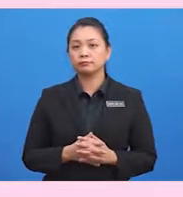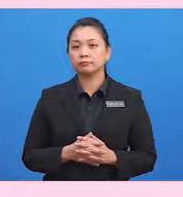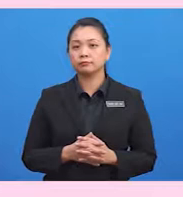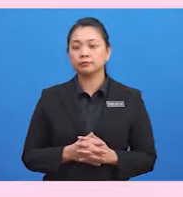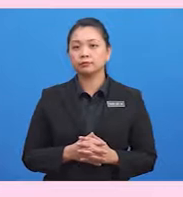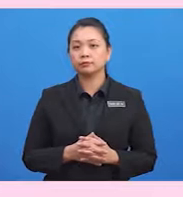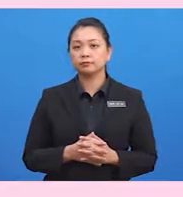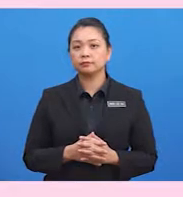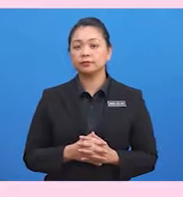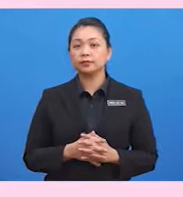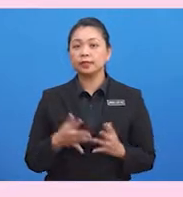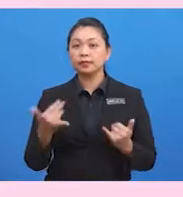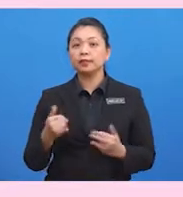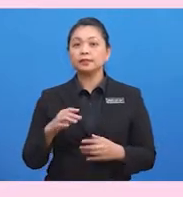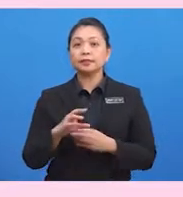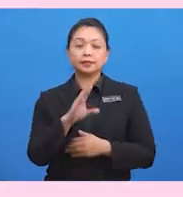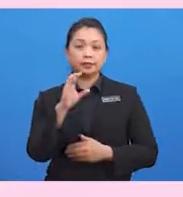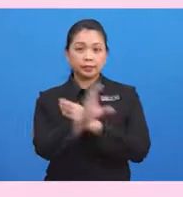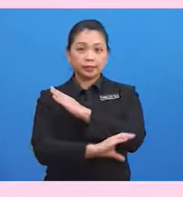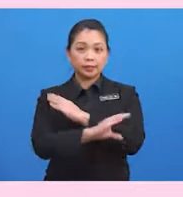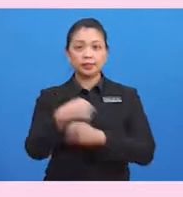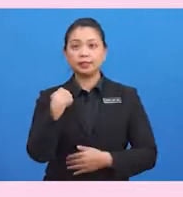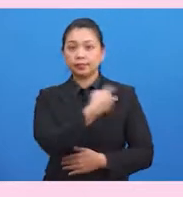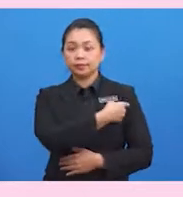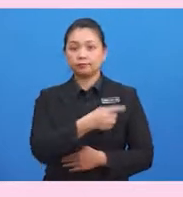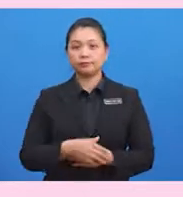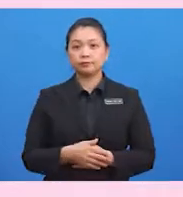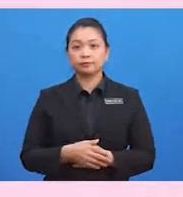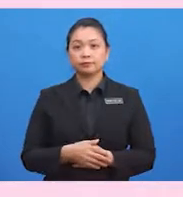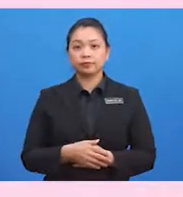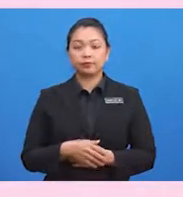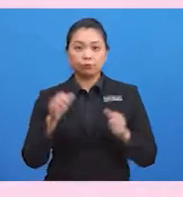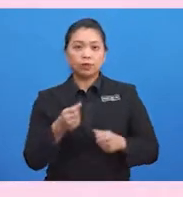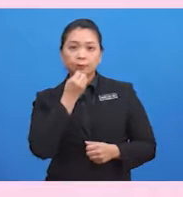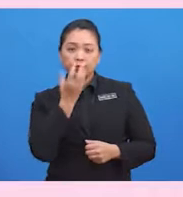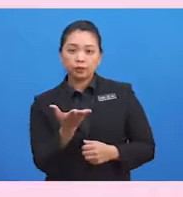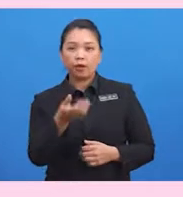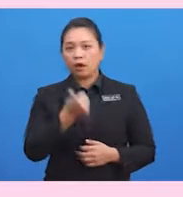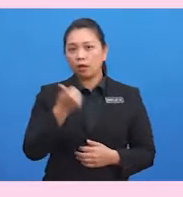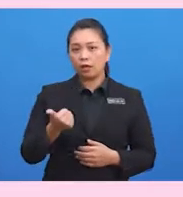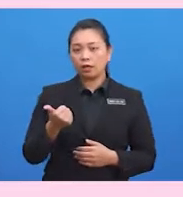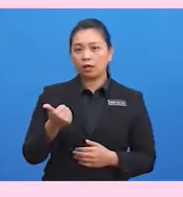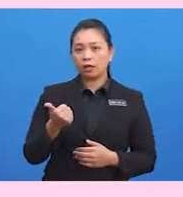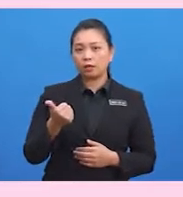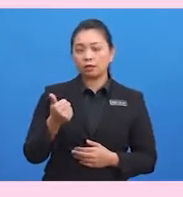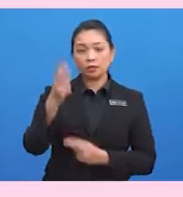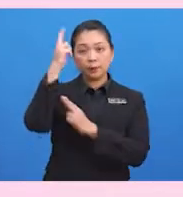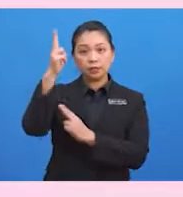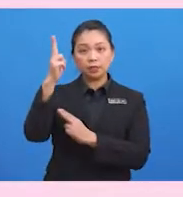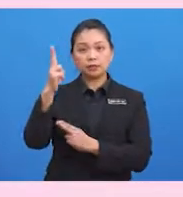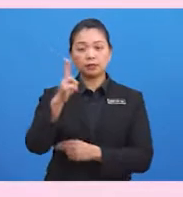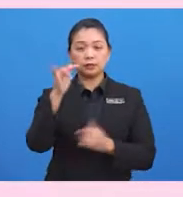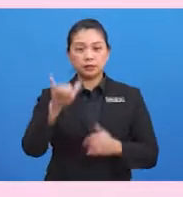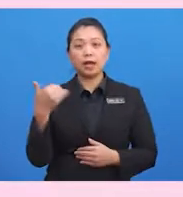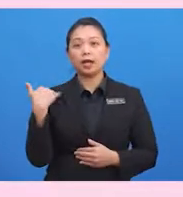yang di-pertuan agung negara kita goyah Anda semuanya tekat anak-anak kebesaran di raja yang terdapat pada gambar